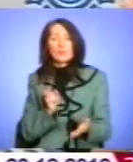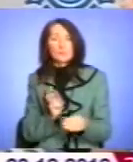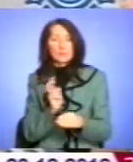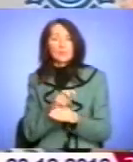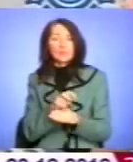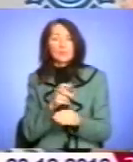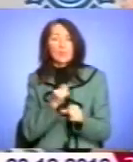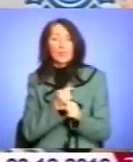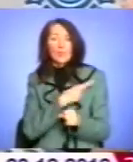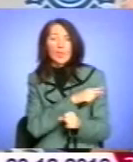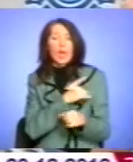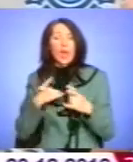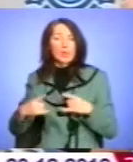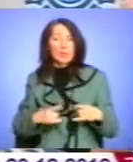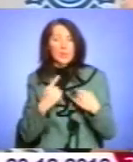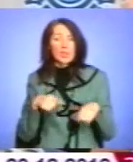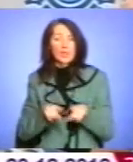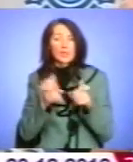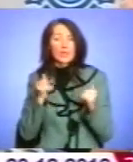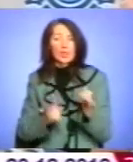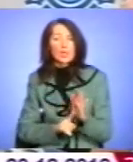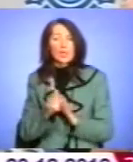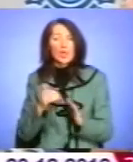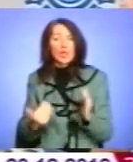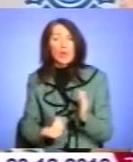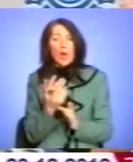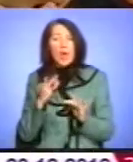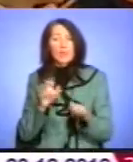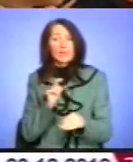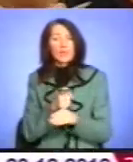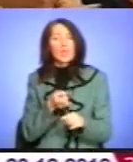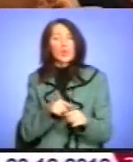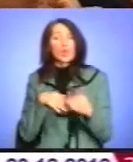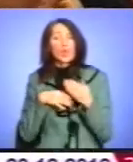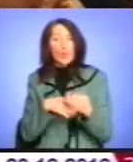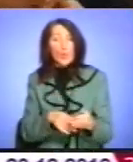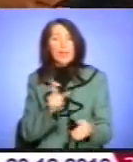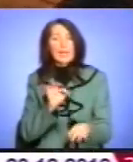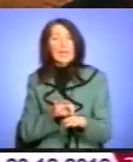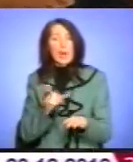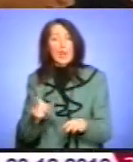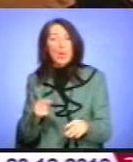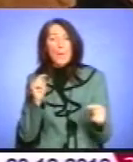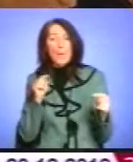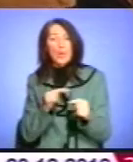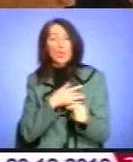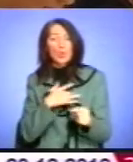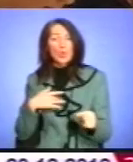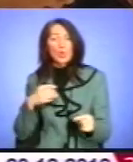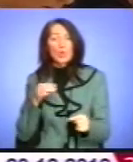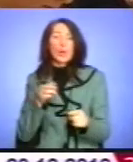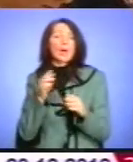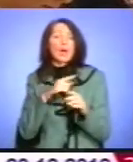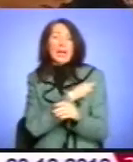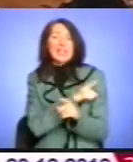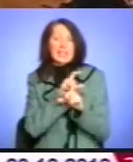флюорографії. Також від сьогодні стартує нова акція, завдання якої – допомогти пацієнтам протитуберкульозного диспансеру